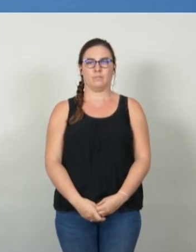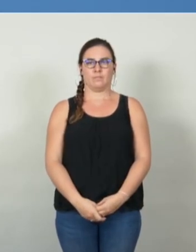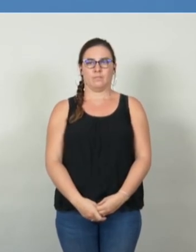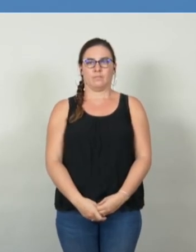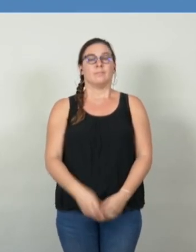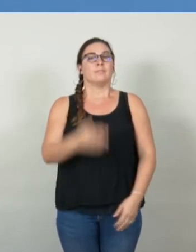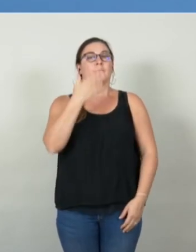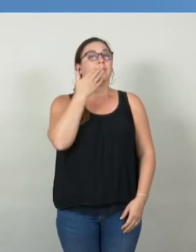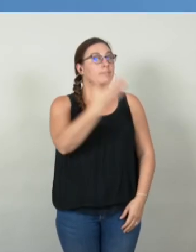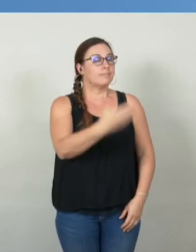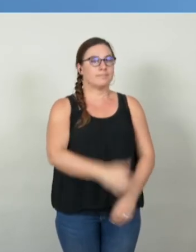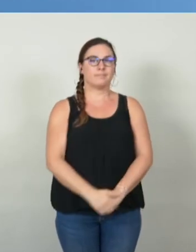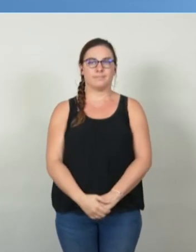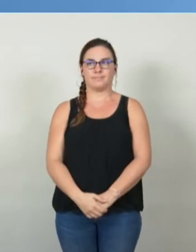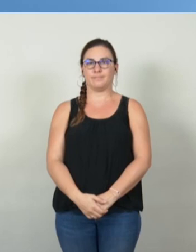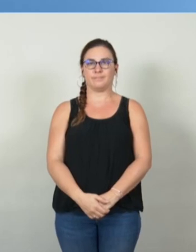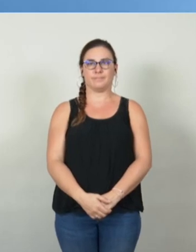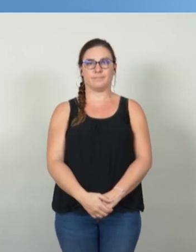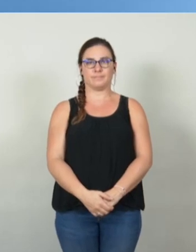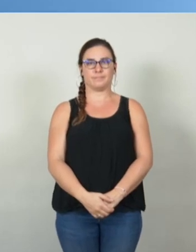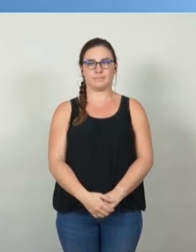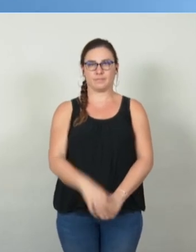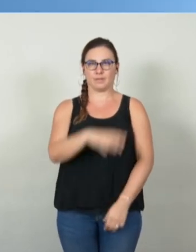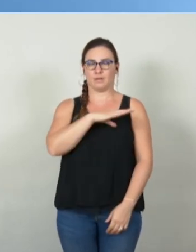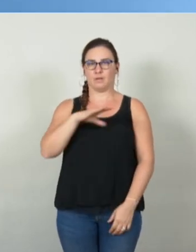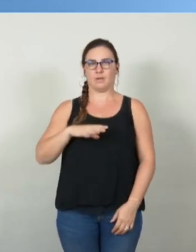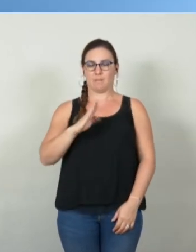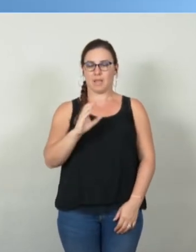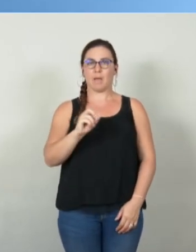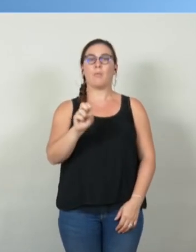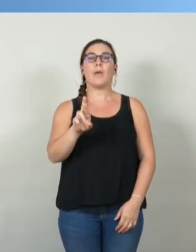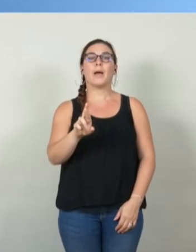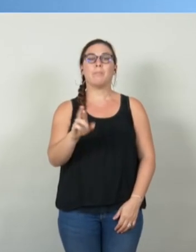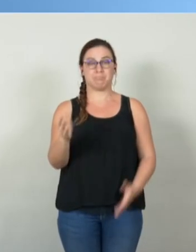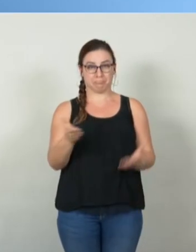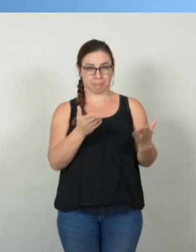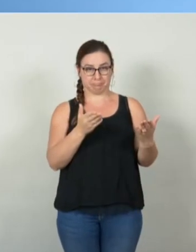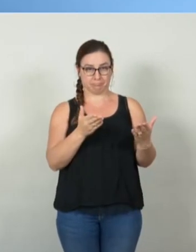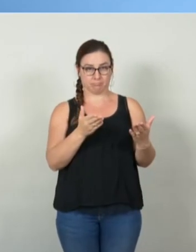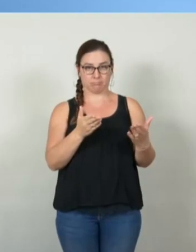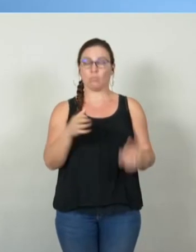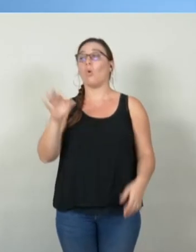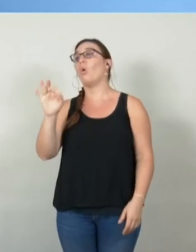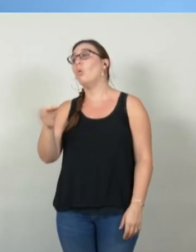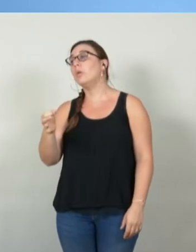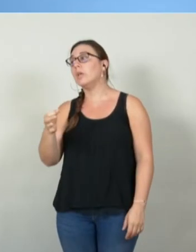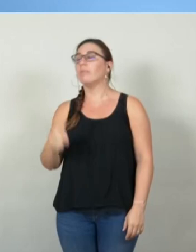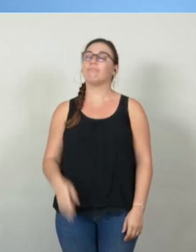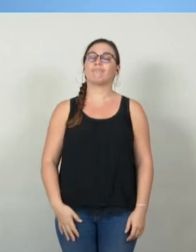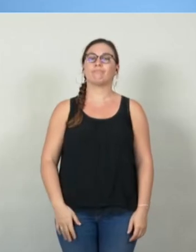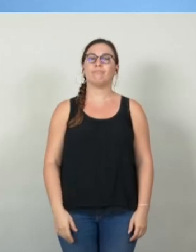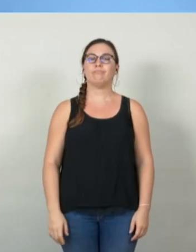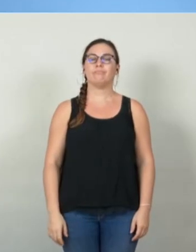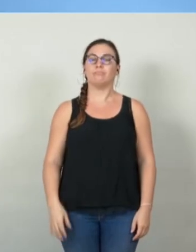merci madame Bauer oui alors donc puisque vous dites que